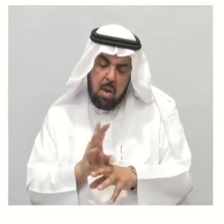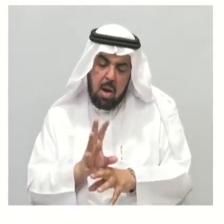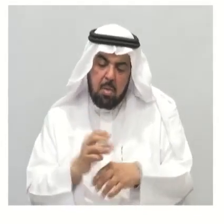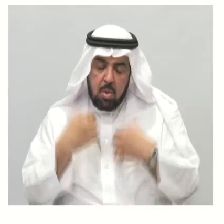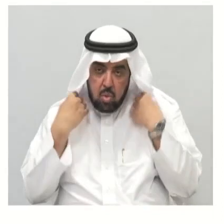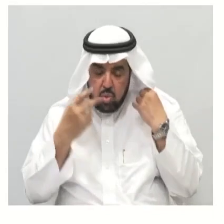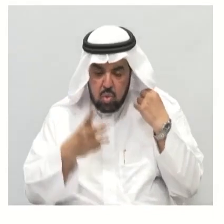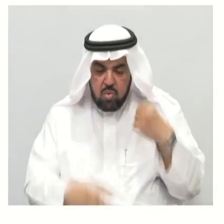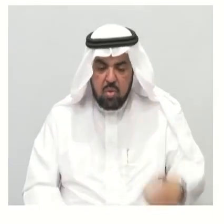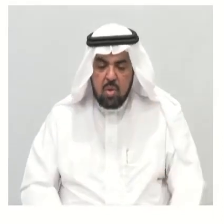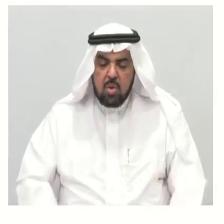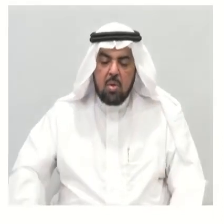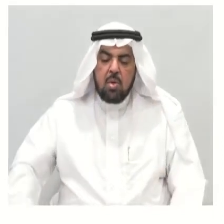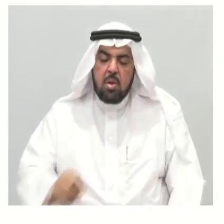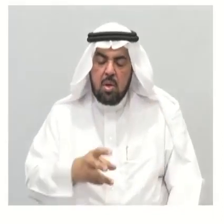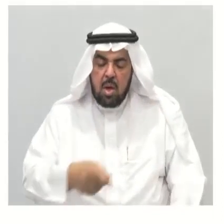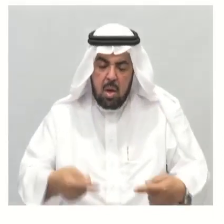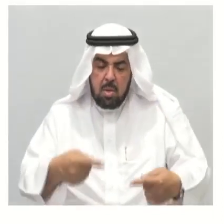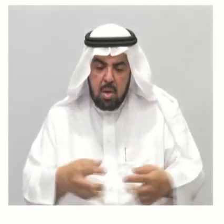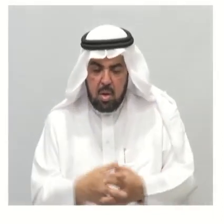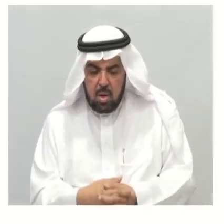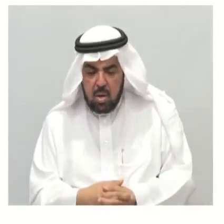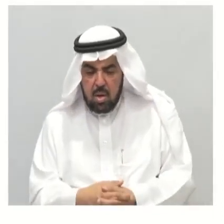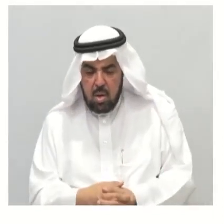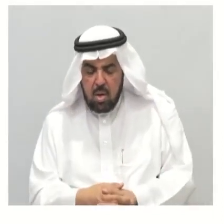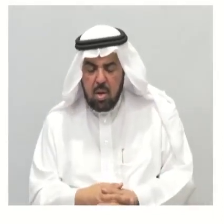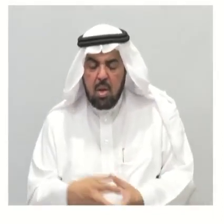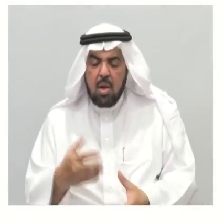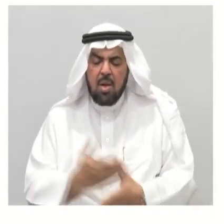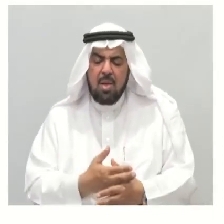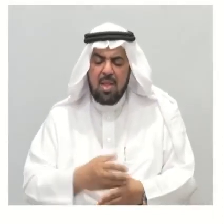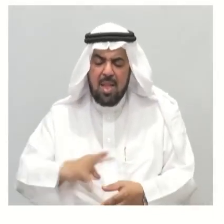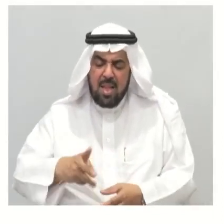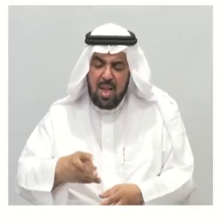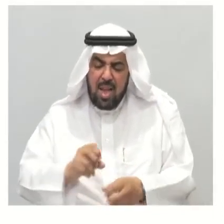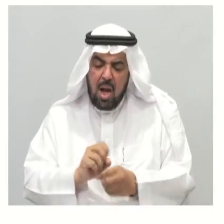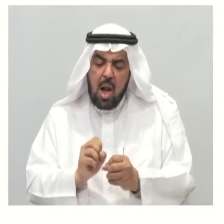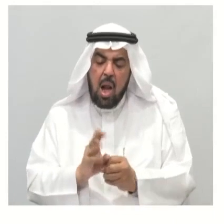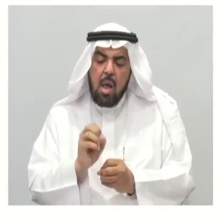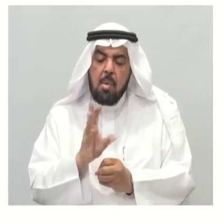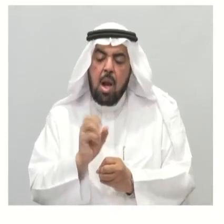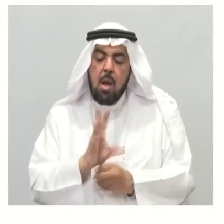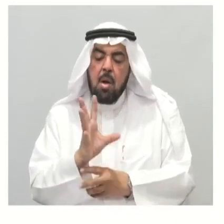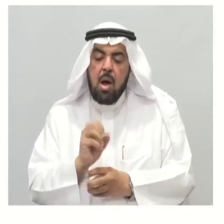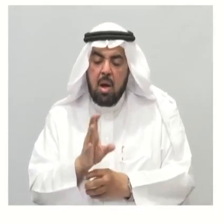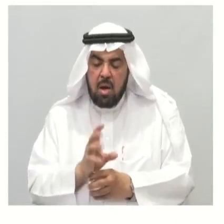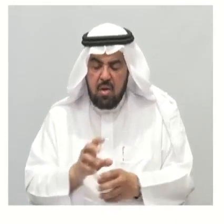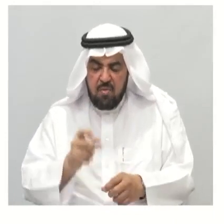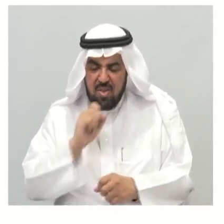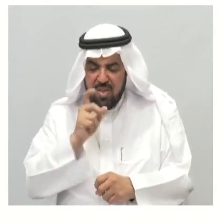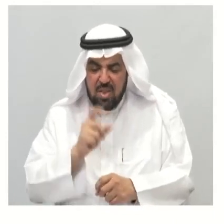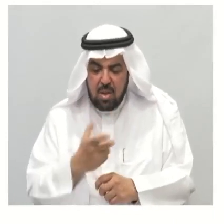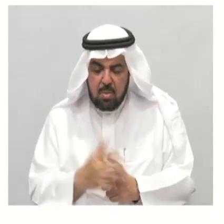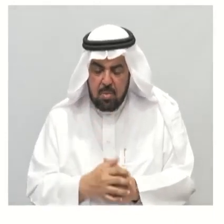ترى؟ قارن بين الاثنين. ما سبب تغير لمعان الفضة؟ لماذا تغير لمعان